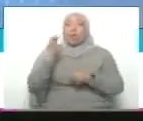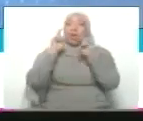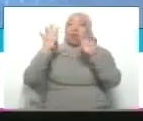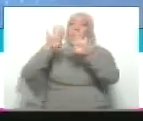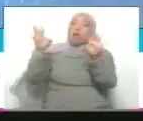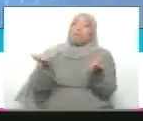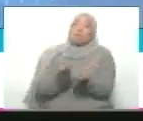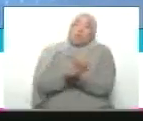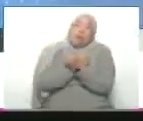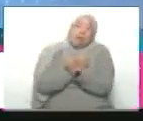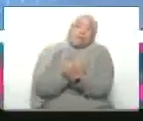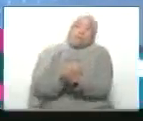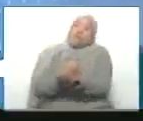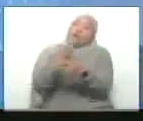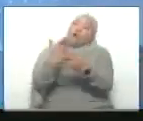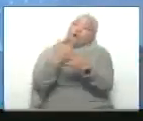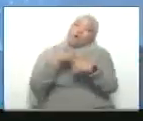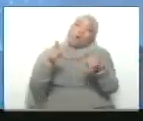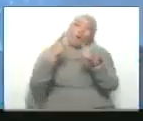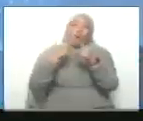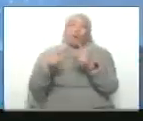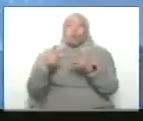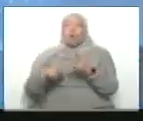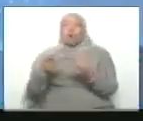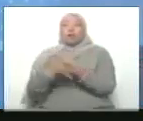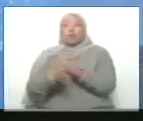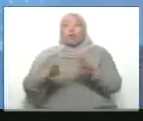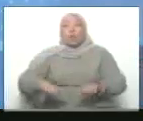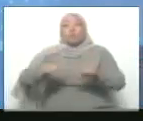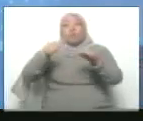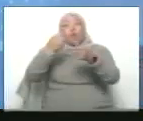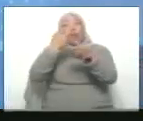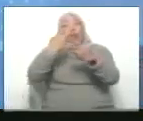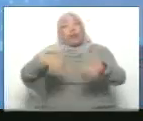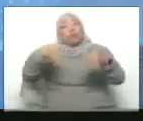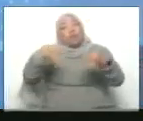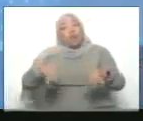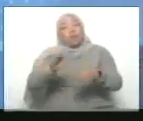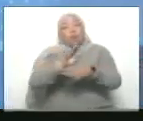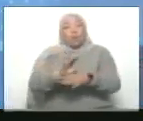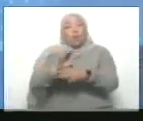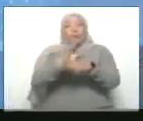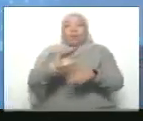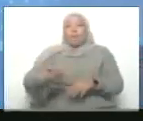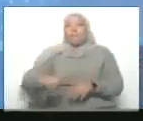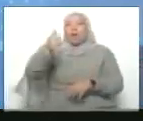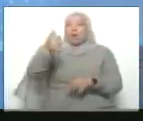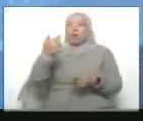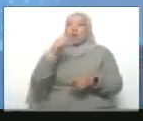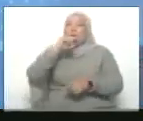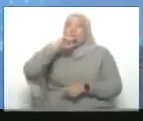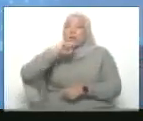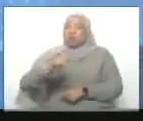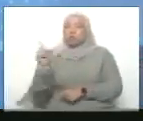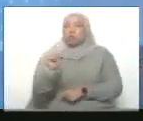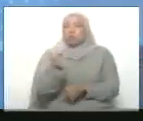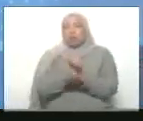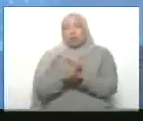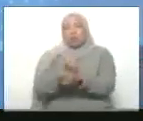c'est l'amour contre la haine. Lo que va a salvar el mundo es el amor que prevalecerá sobre el odio. Y finirá por